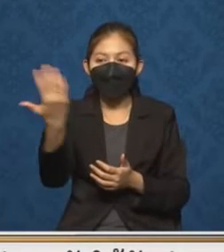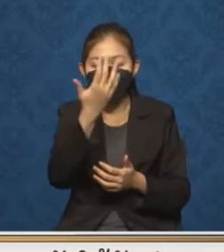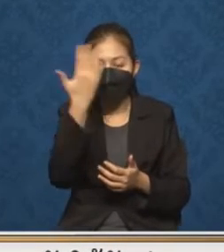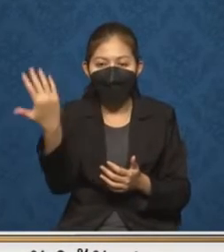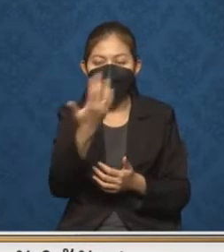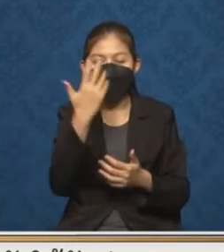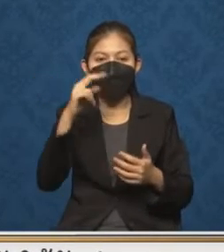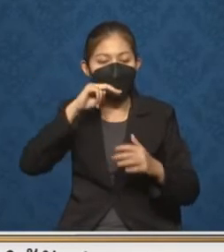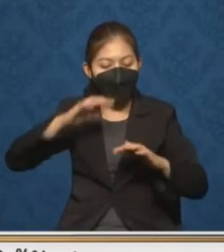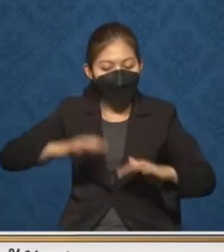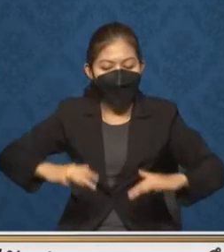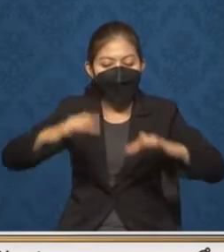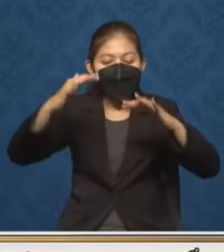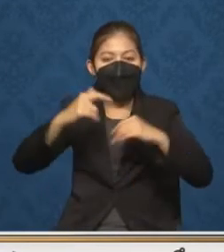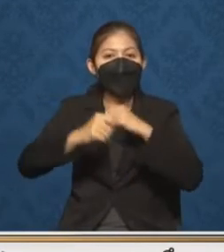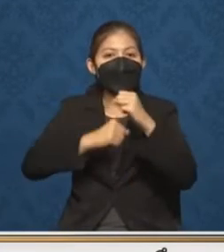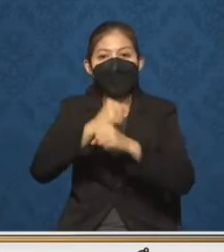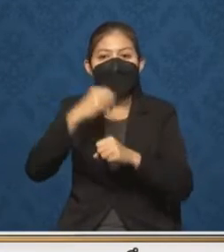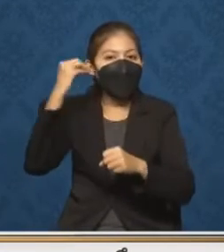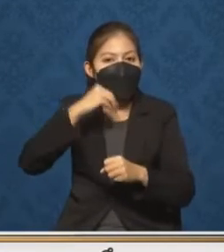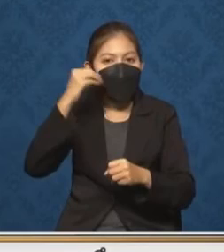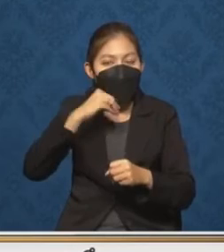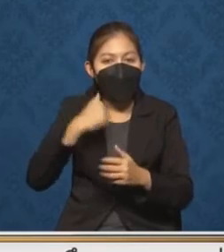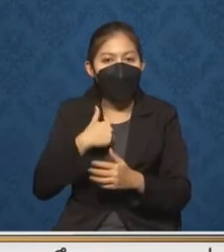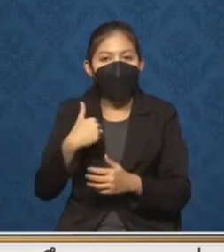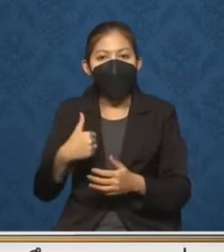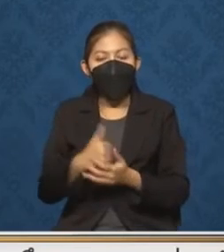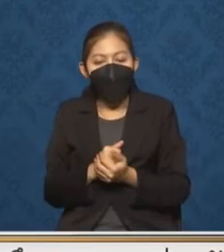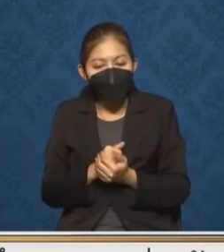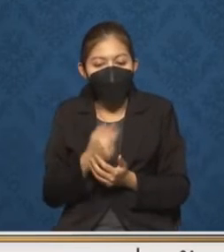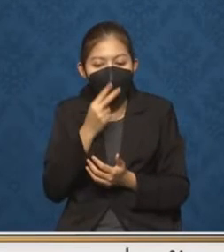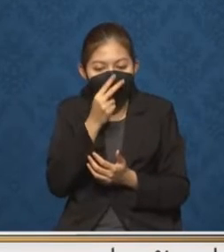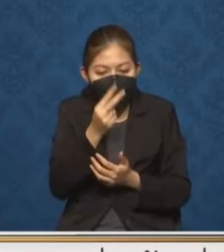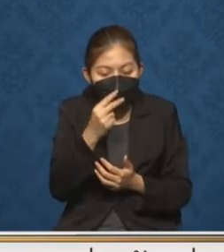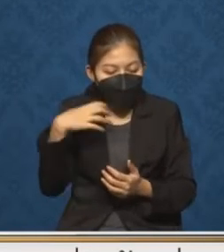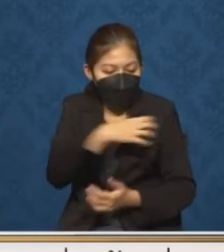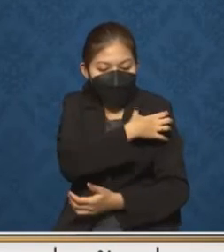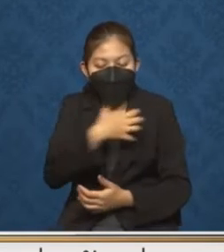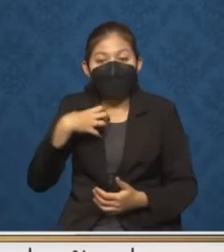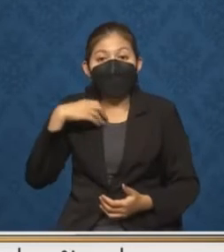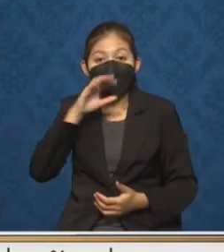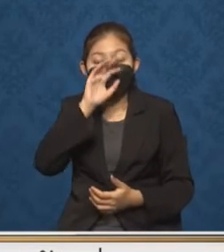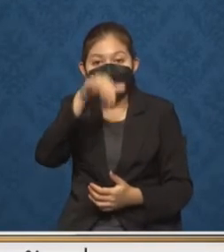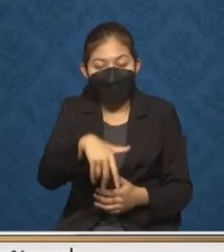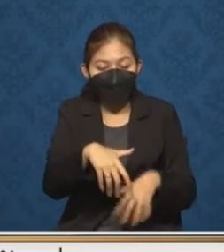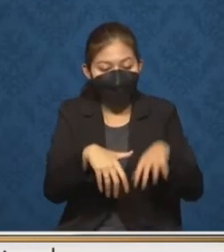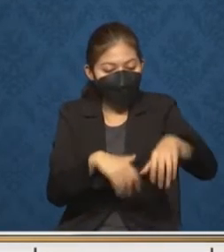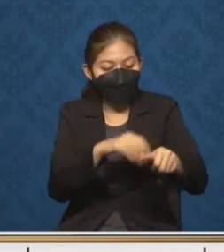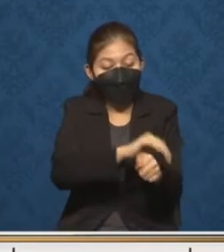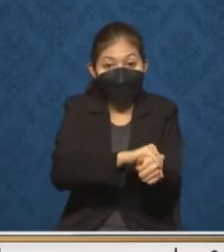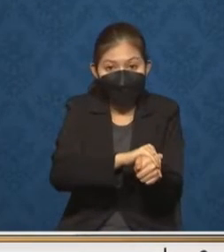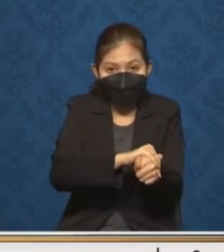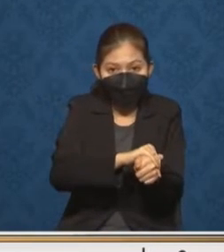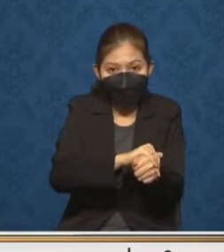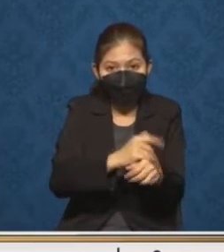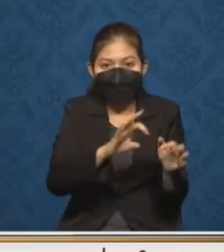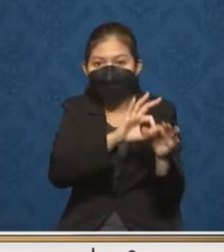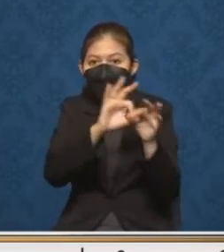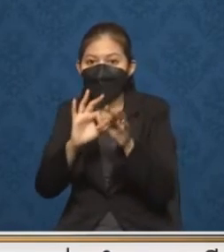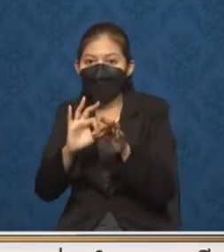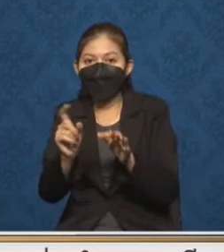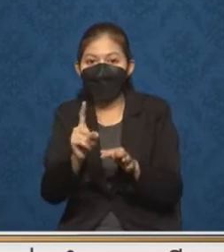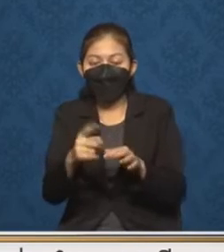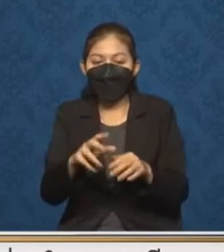ซึ่งกระผมได้เข้าไปศึกษาสำรวจกับทางคณะผู้บริหารเทศบาลตำบลเกาะเต่าในเรื่องของโครงการสร้างฝ